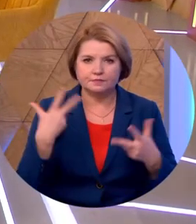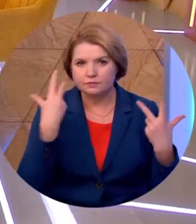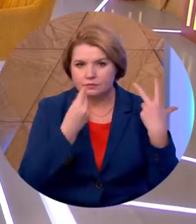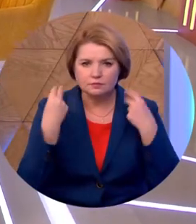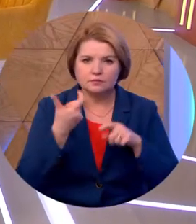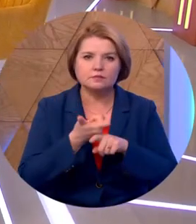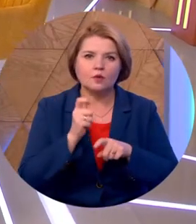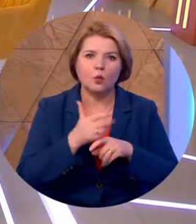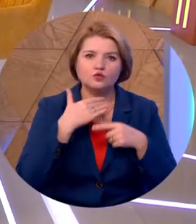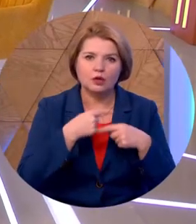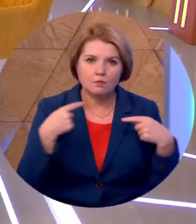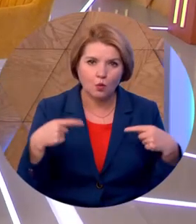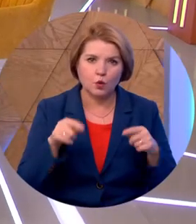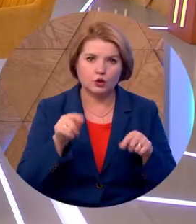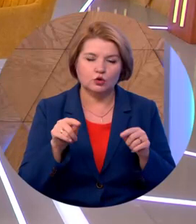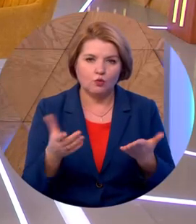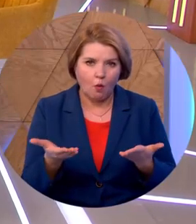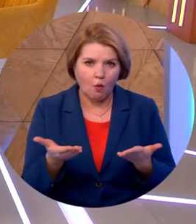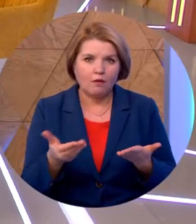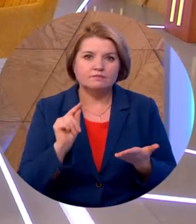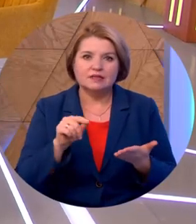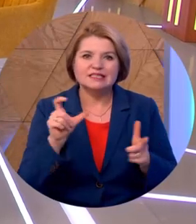много но эти инъекции делаются субдермальный